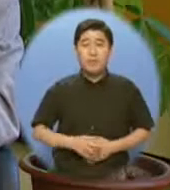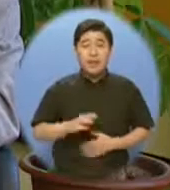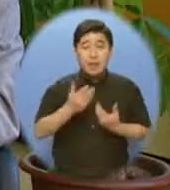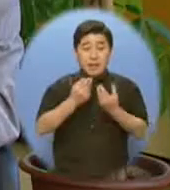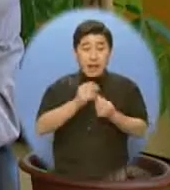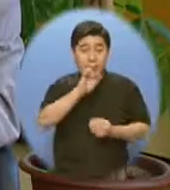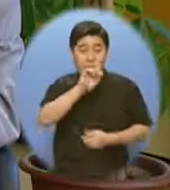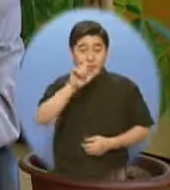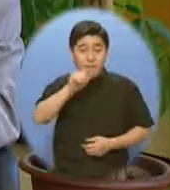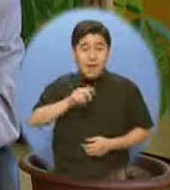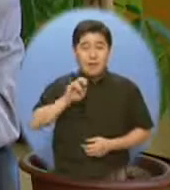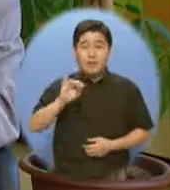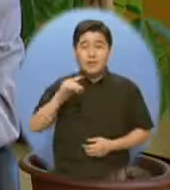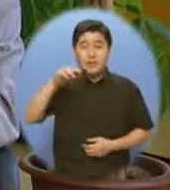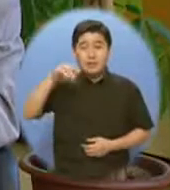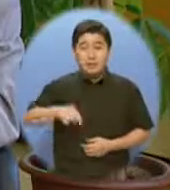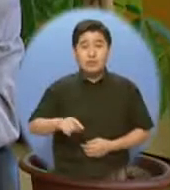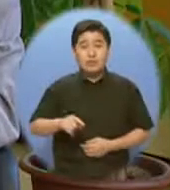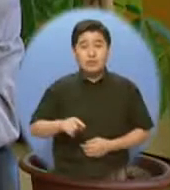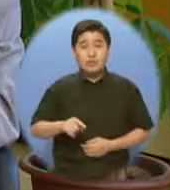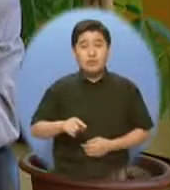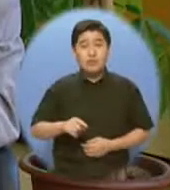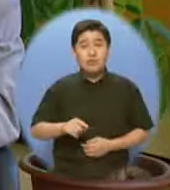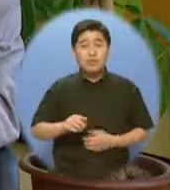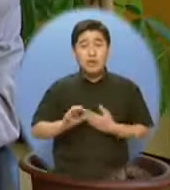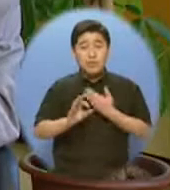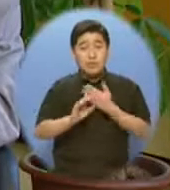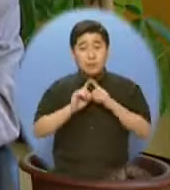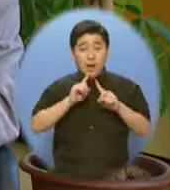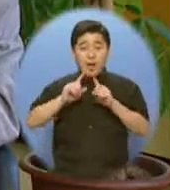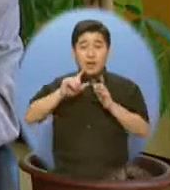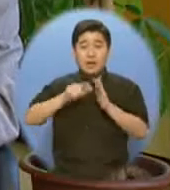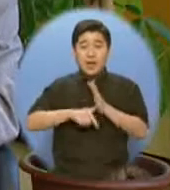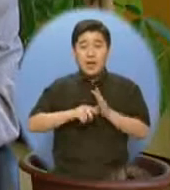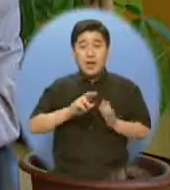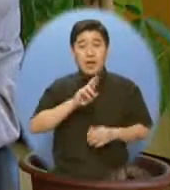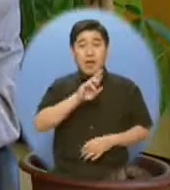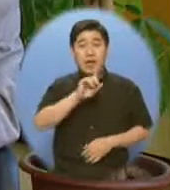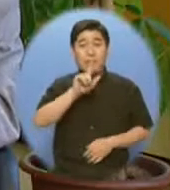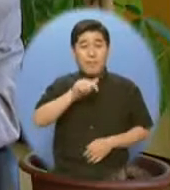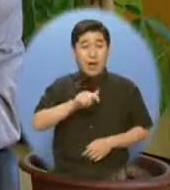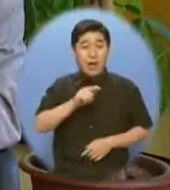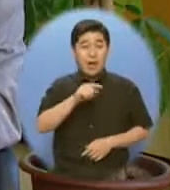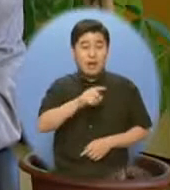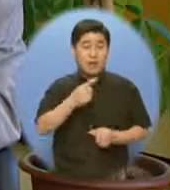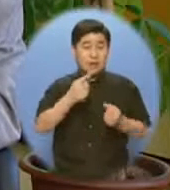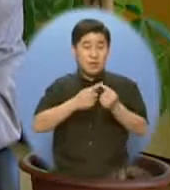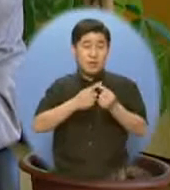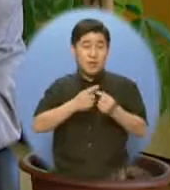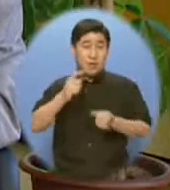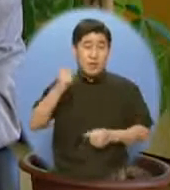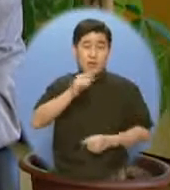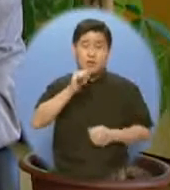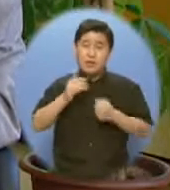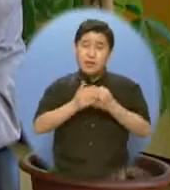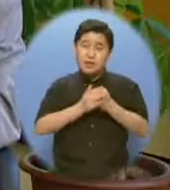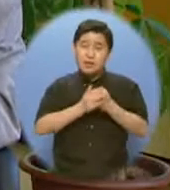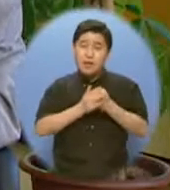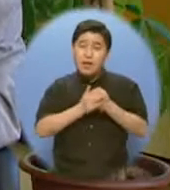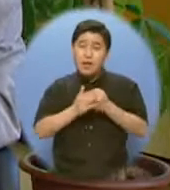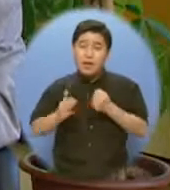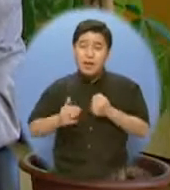박민수 같은 박씨지만은 박민수 하면은 맨 앞쪽에 악센트가 있어서